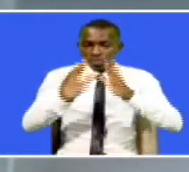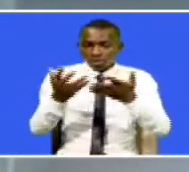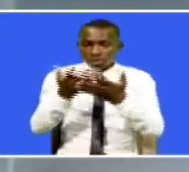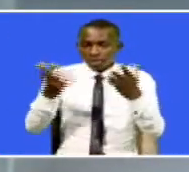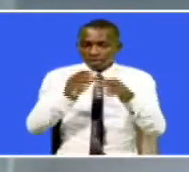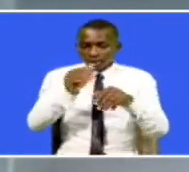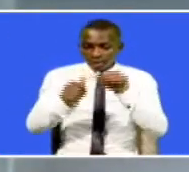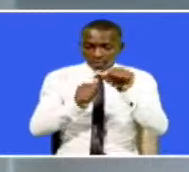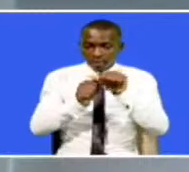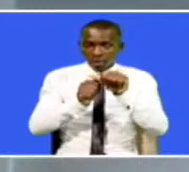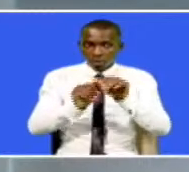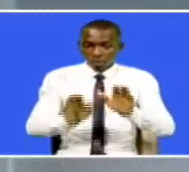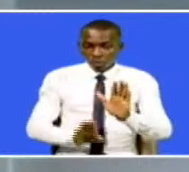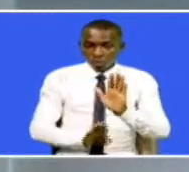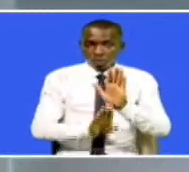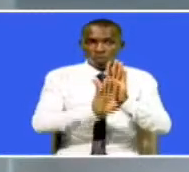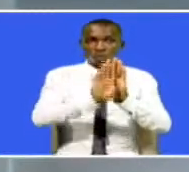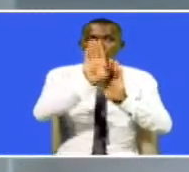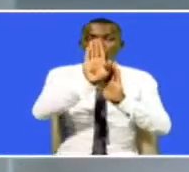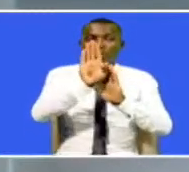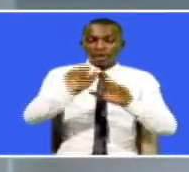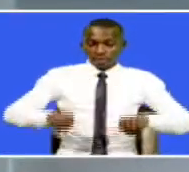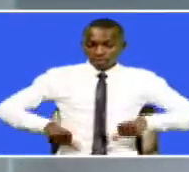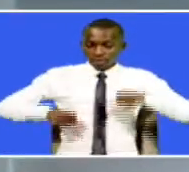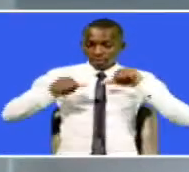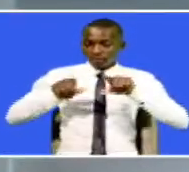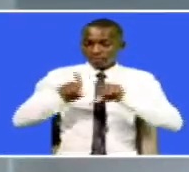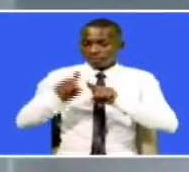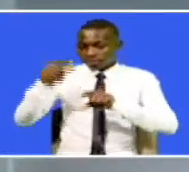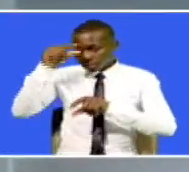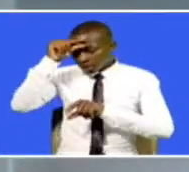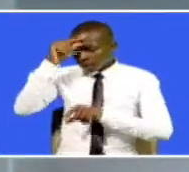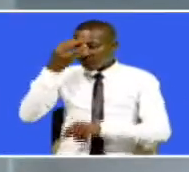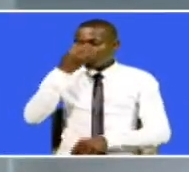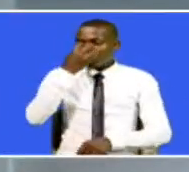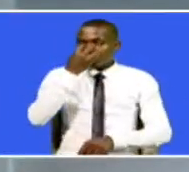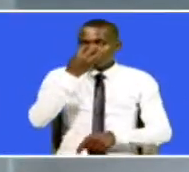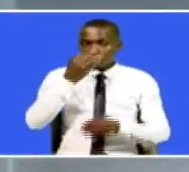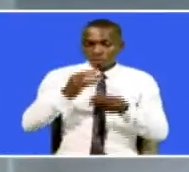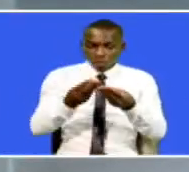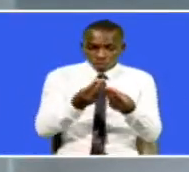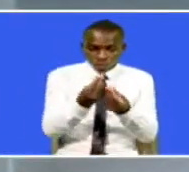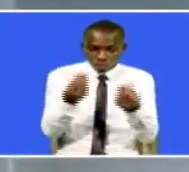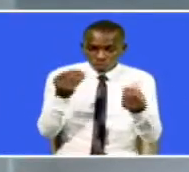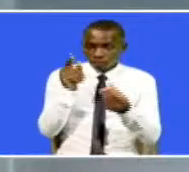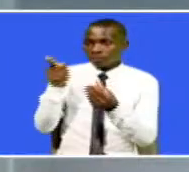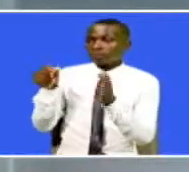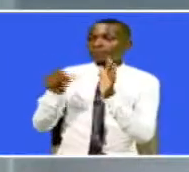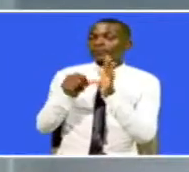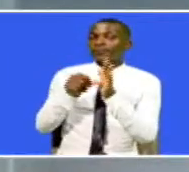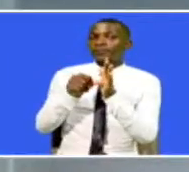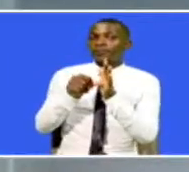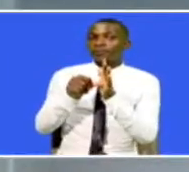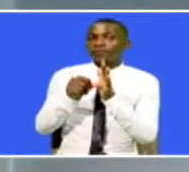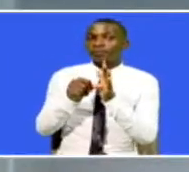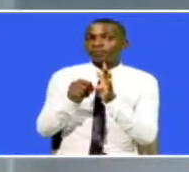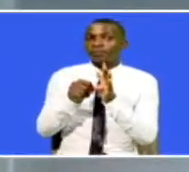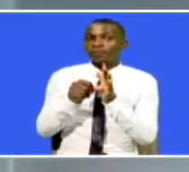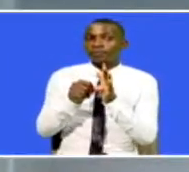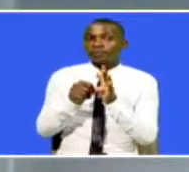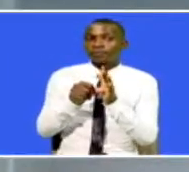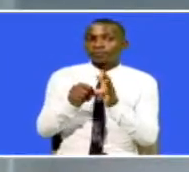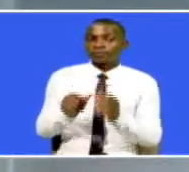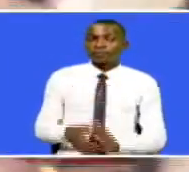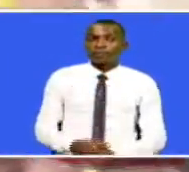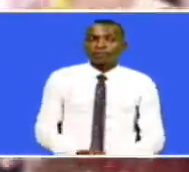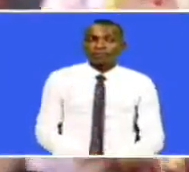gharama ya maisha, na hivyo hawana imani kwamba serikali yake Ruto itasuluhisha tatizo hilo. Daniel Karioki anaarifu